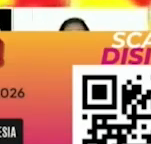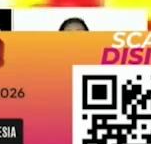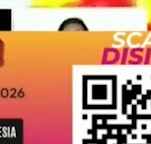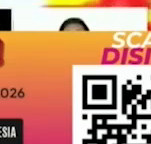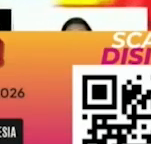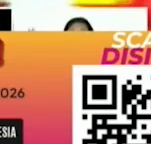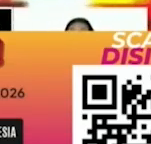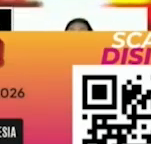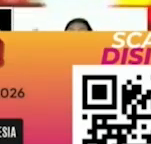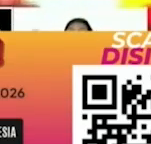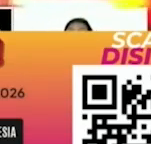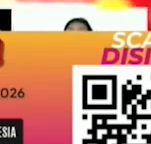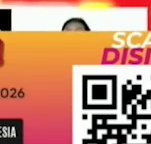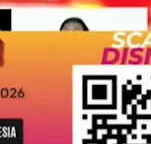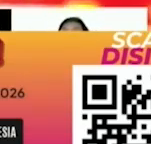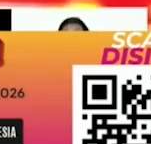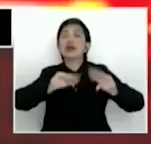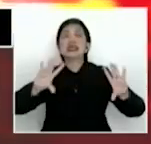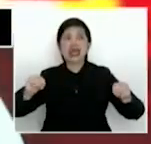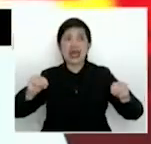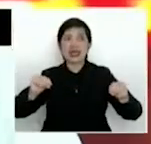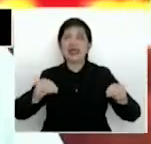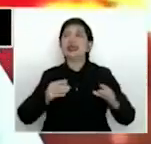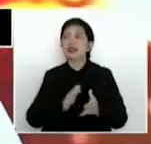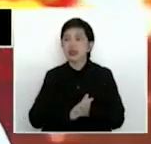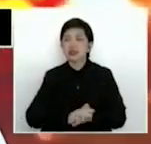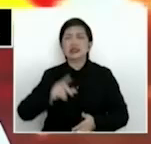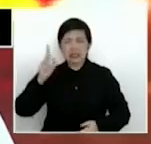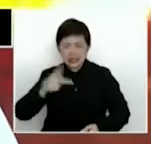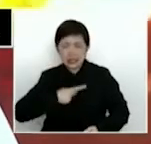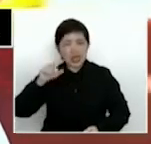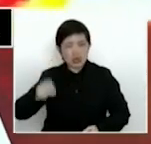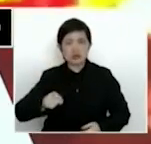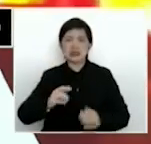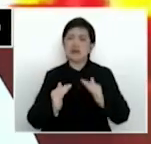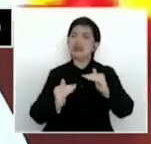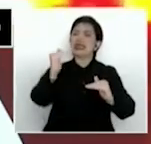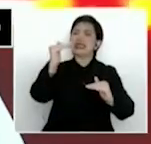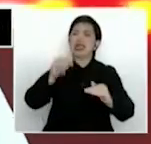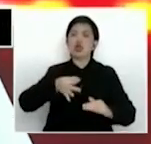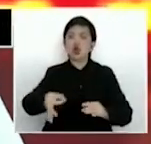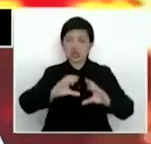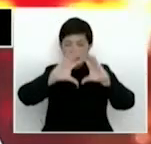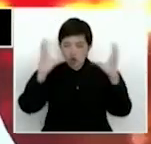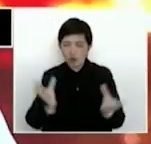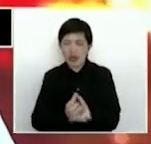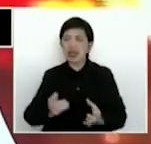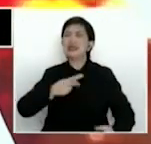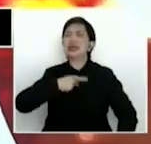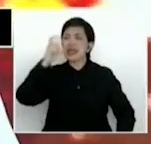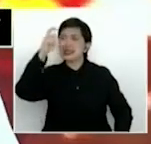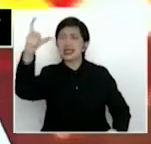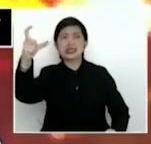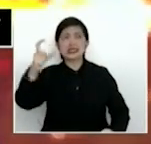lakukan secara detail untuk itu supaya kita bisa menaikkan menjadi kota Global saya bercita-cita kalau